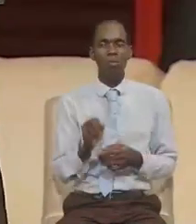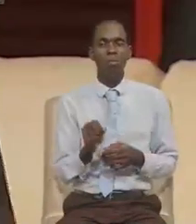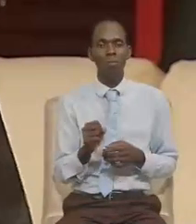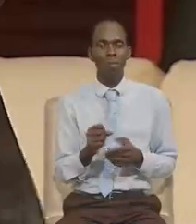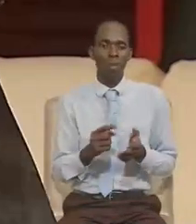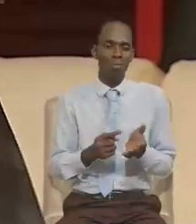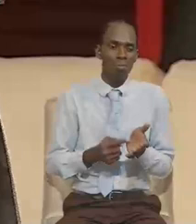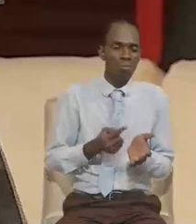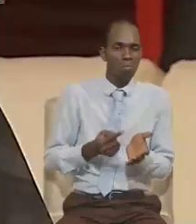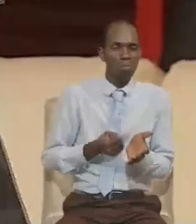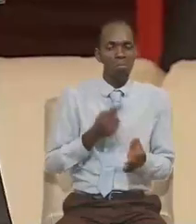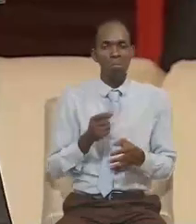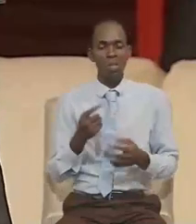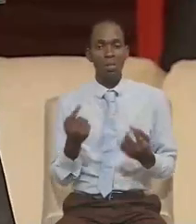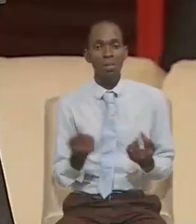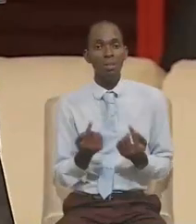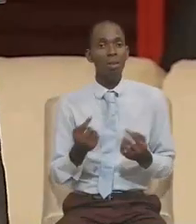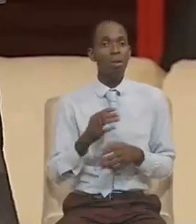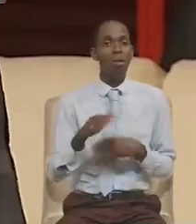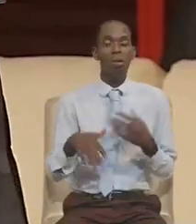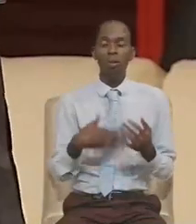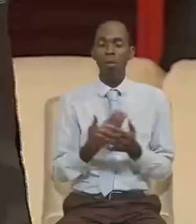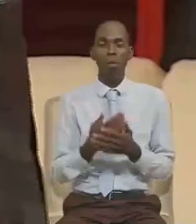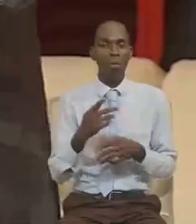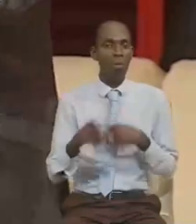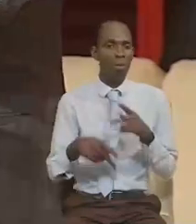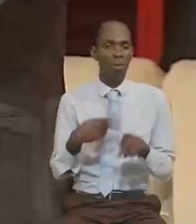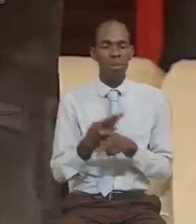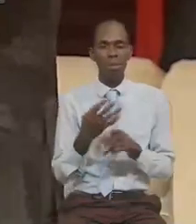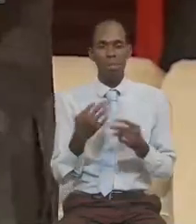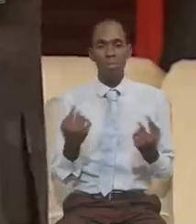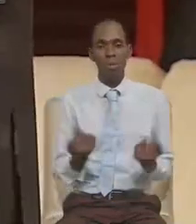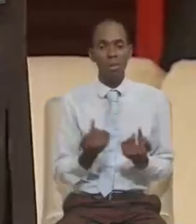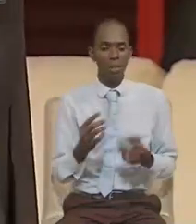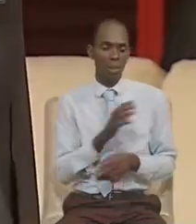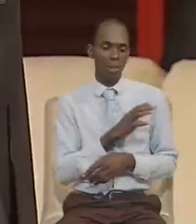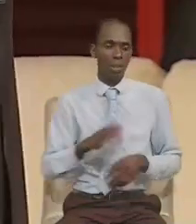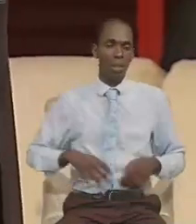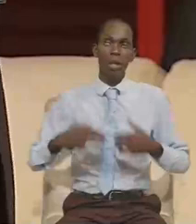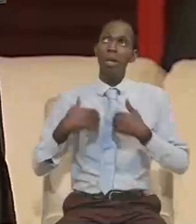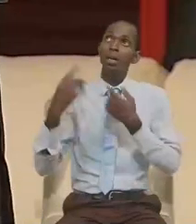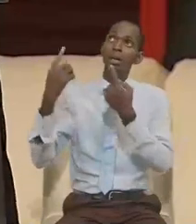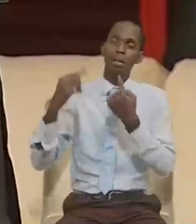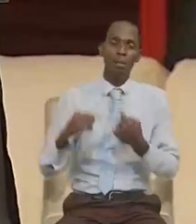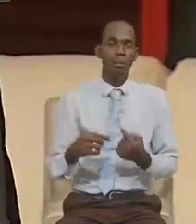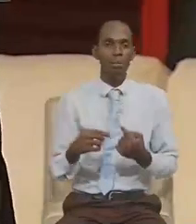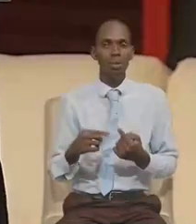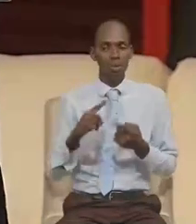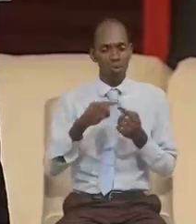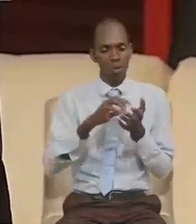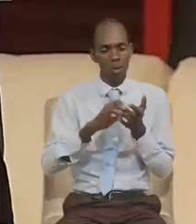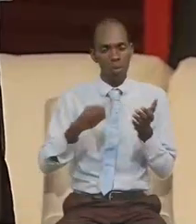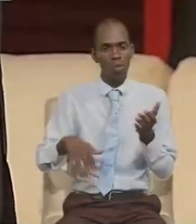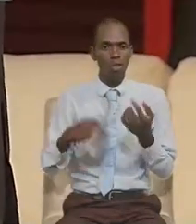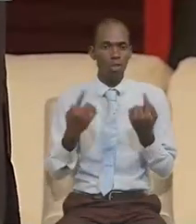comme on les appelle, toute forme de péché. Christ a paru pour ôter les péchés de ta